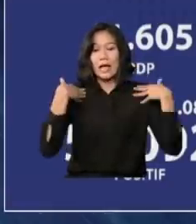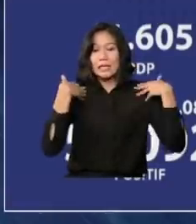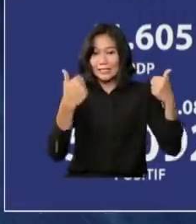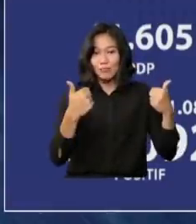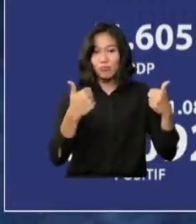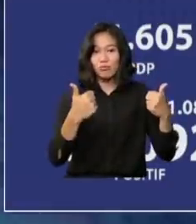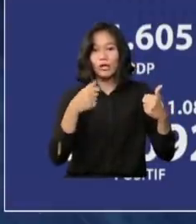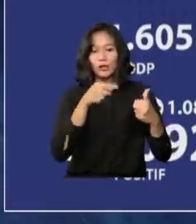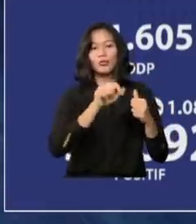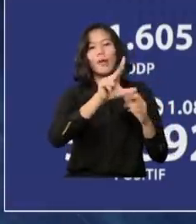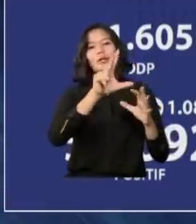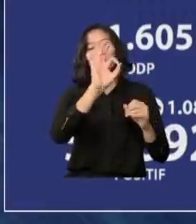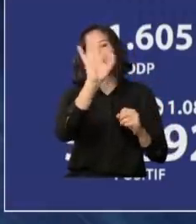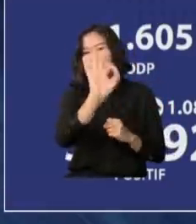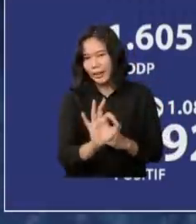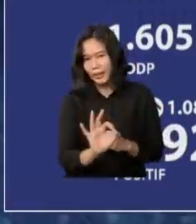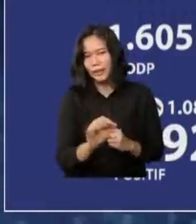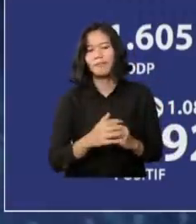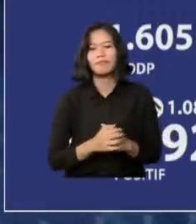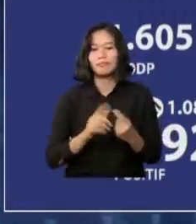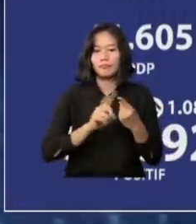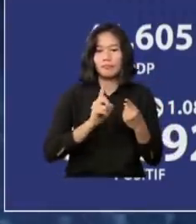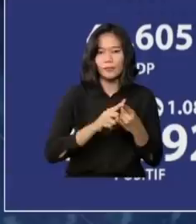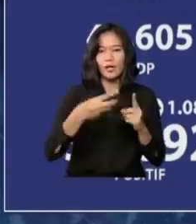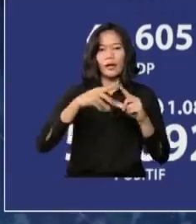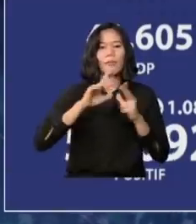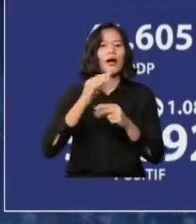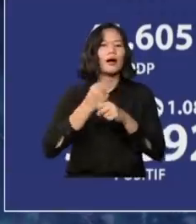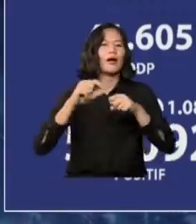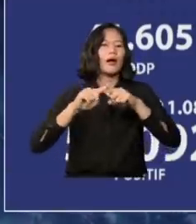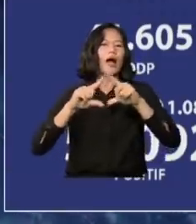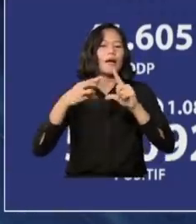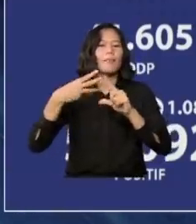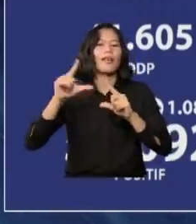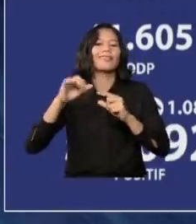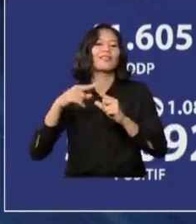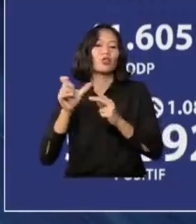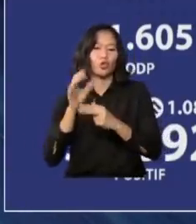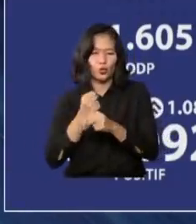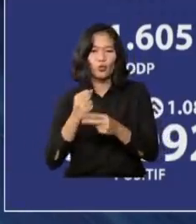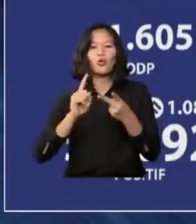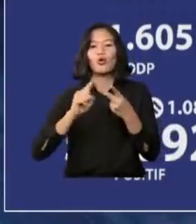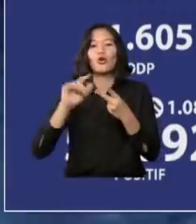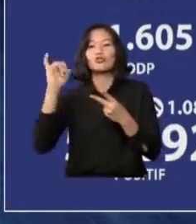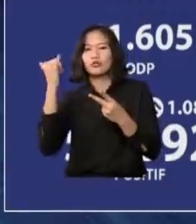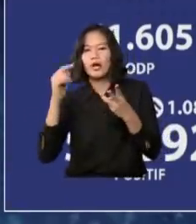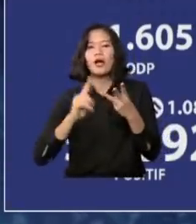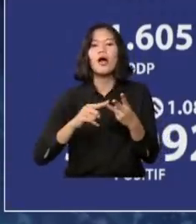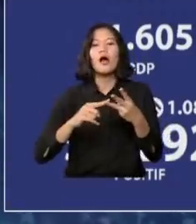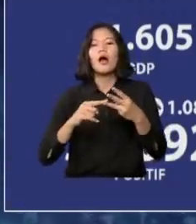di atas 80%. Di antaranya adalah Bangka Belitung, Yogyakarta, Sulawesi